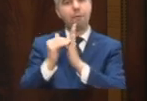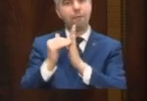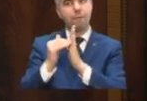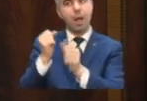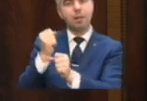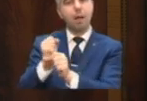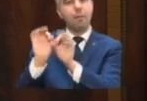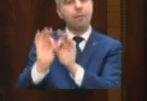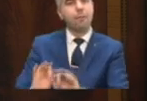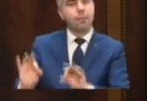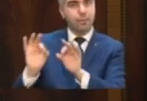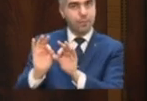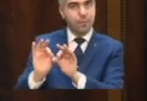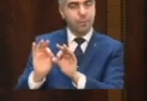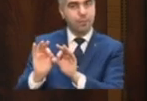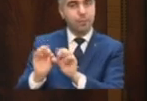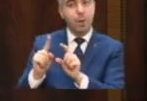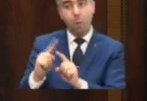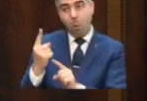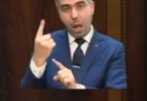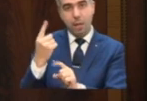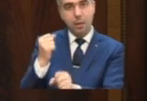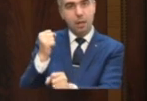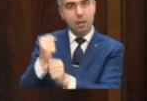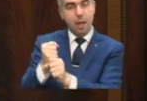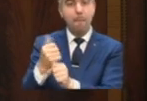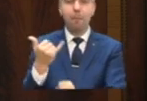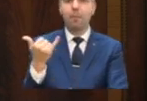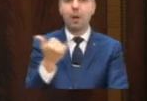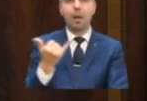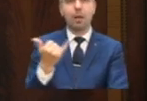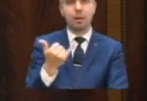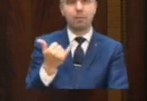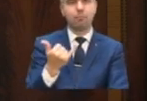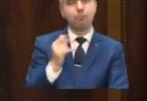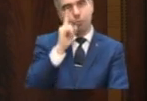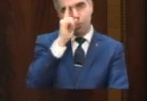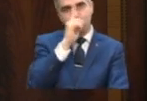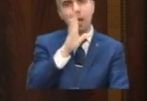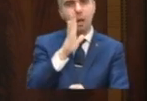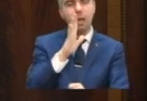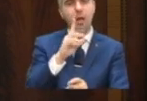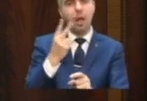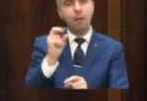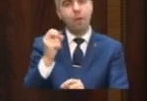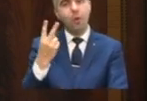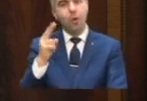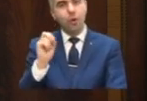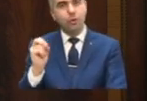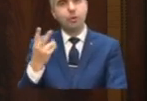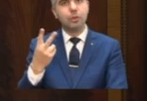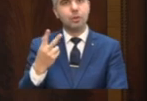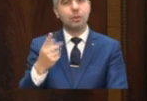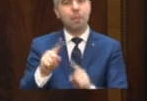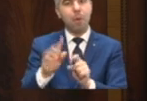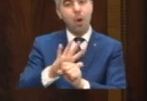هذا الشيء ضعيف، ولكن إحنا كل منصب شغل عندنا مهم جدا. كنا كنتمناو أنه سنة 2020 لو